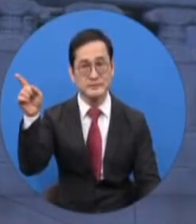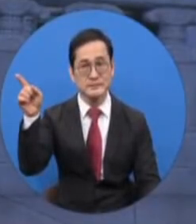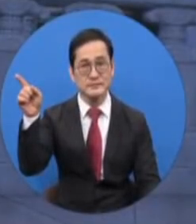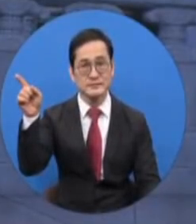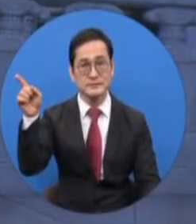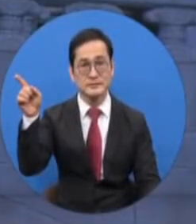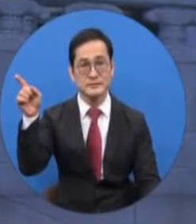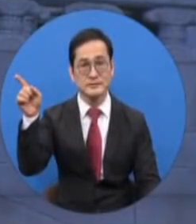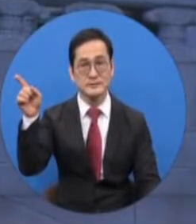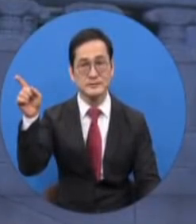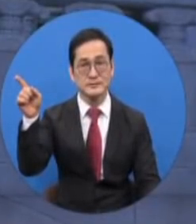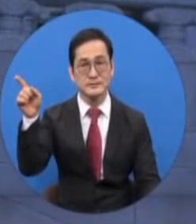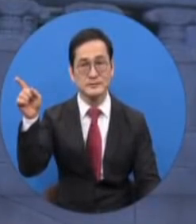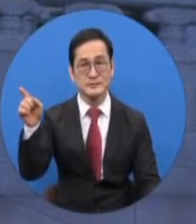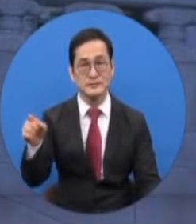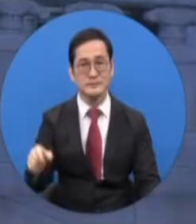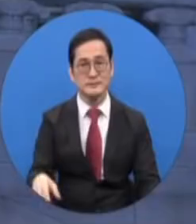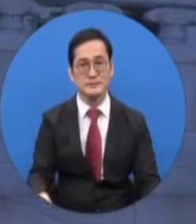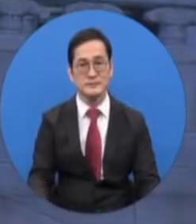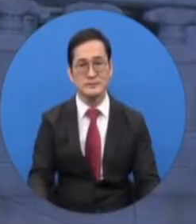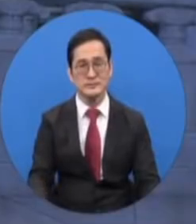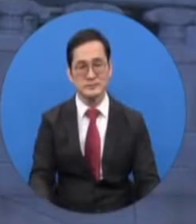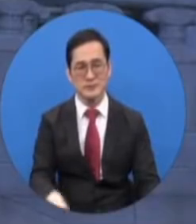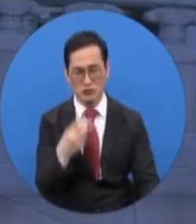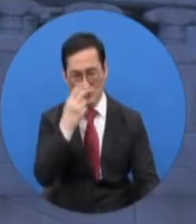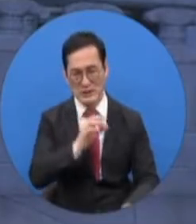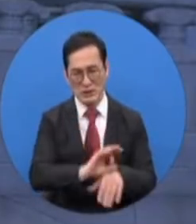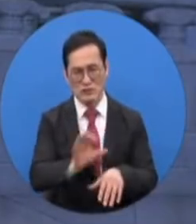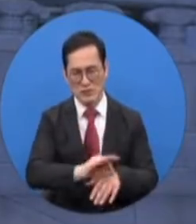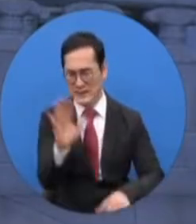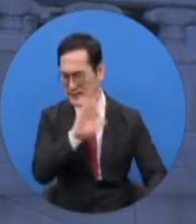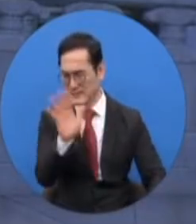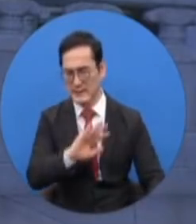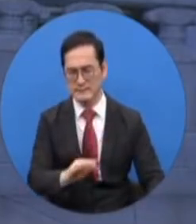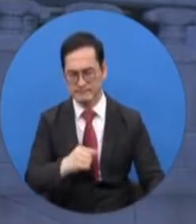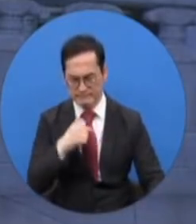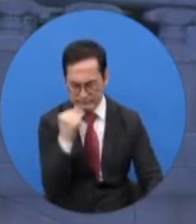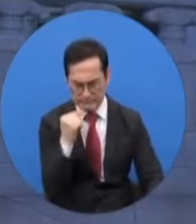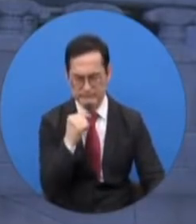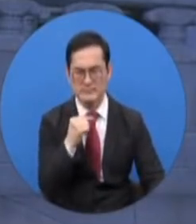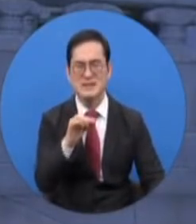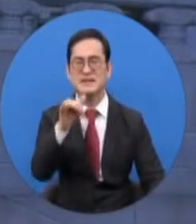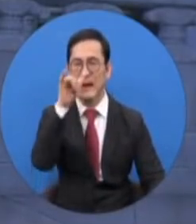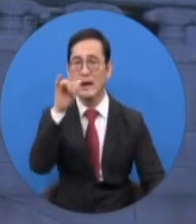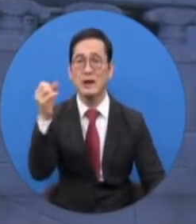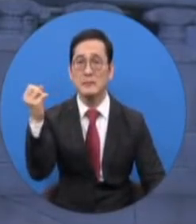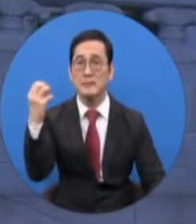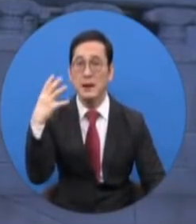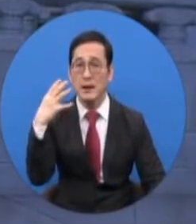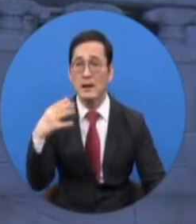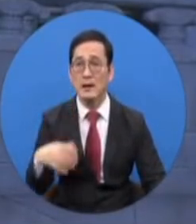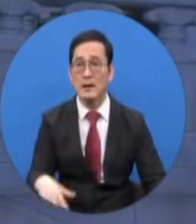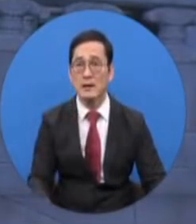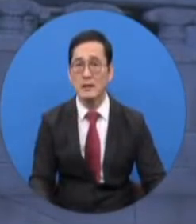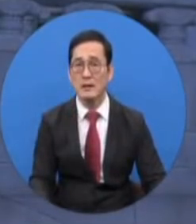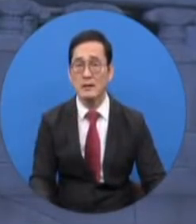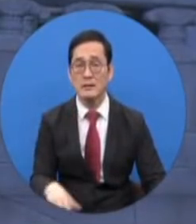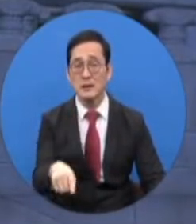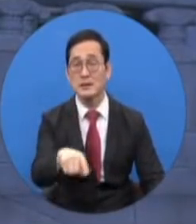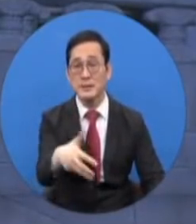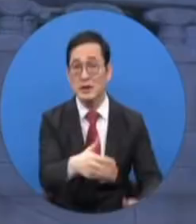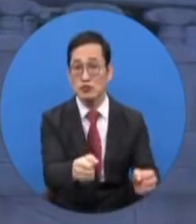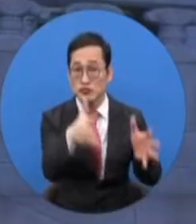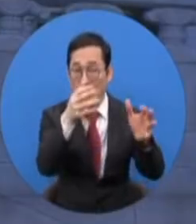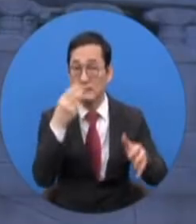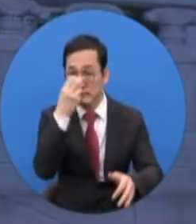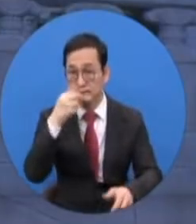말했던 것처럼 지난 국감 때 제가 대충 수사할 사람은 아니다. 철저하게 수사하겠다라고 했던 이 약속을 지켰다라고 생각하십니까? 대정동